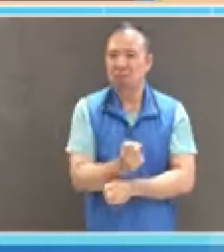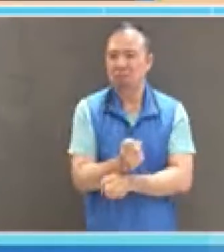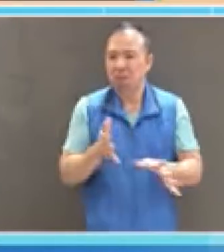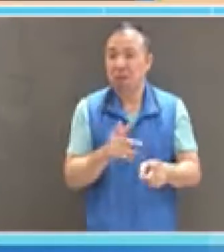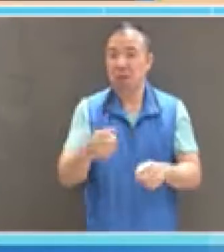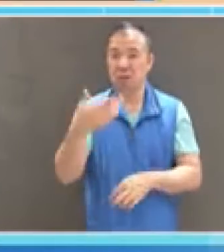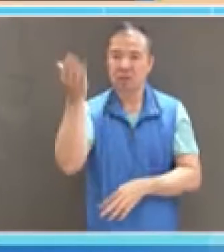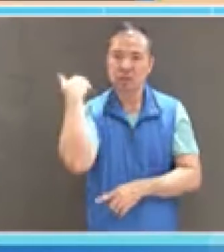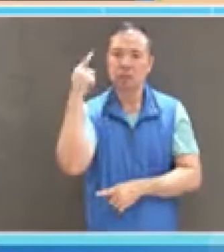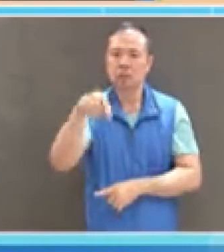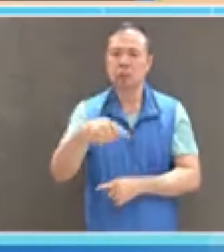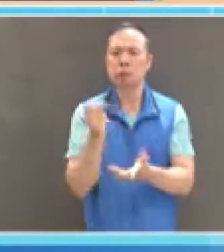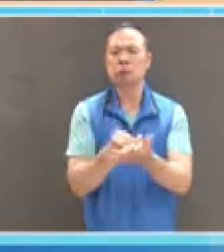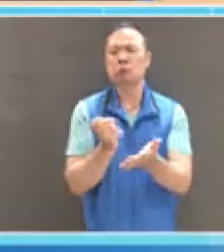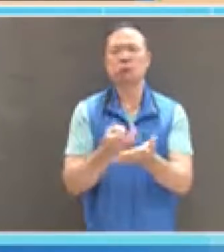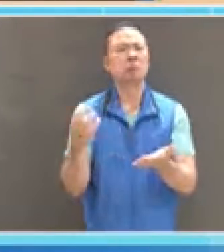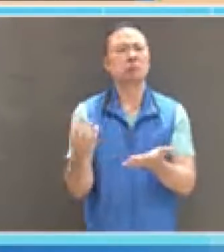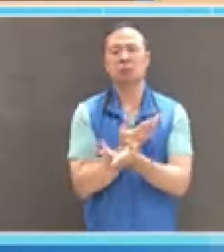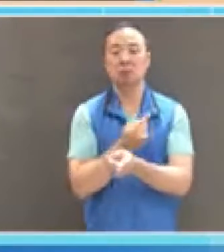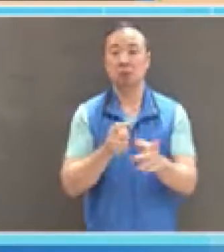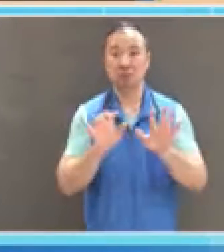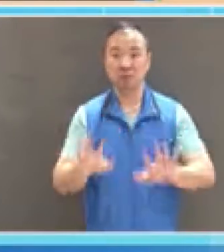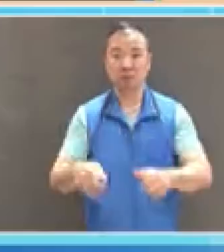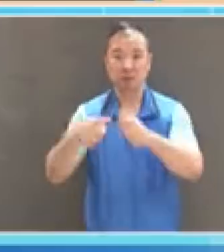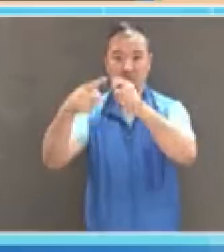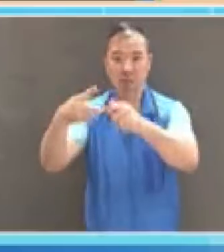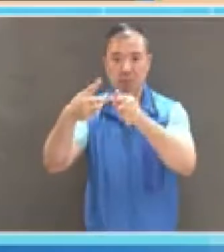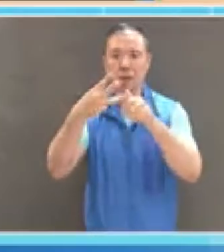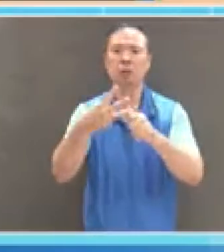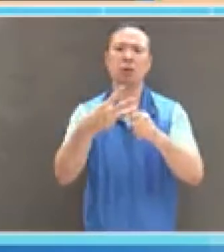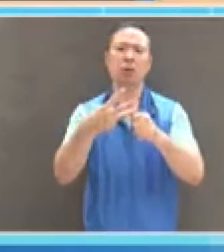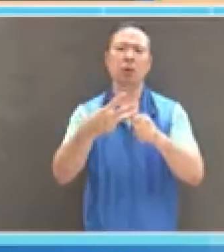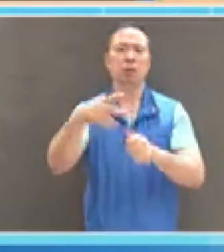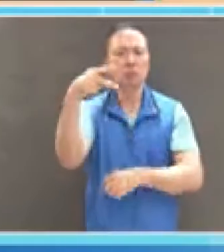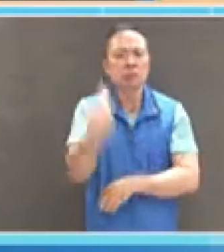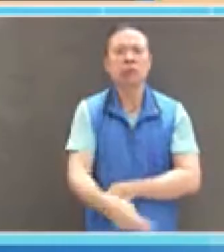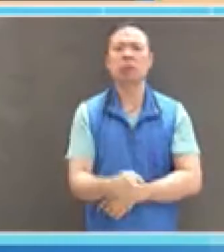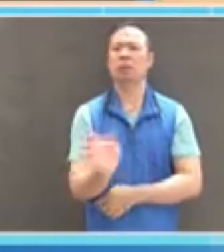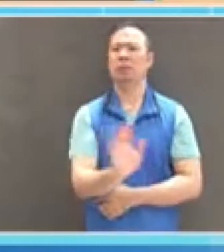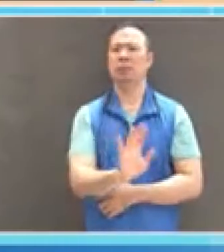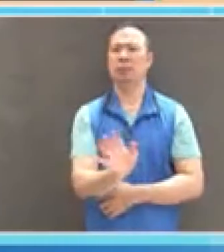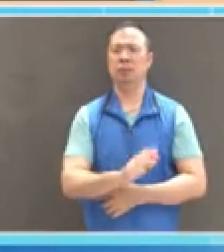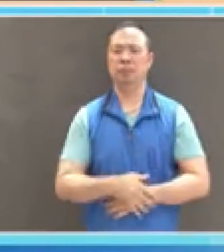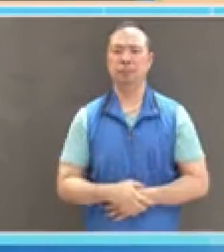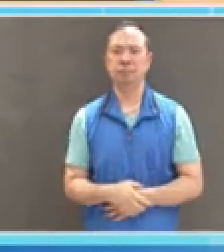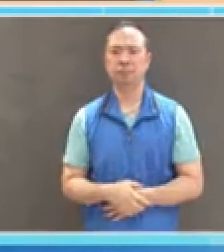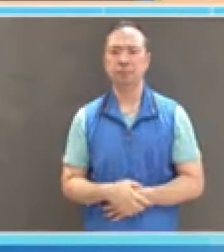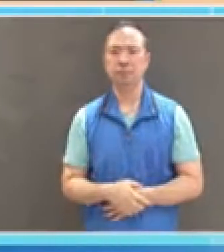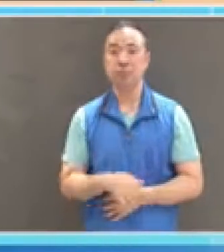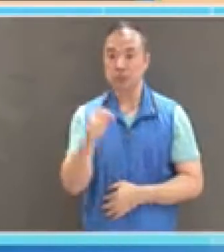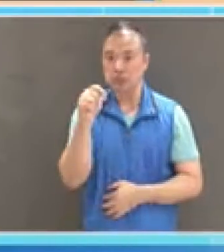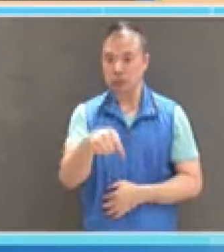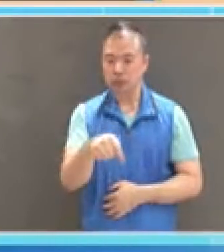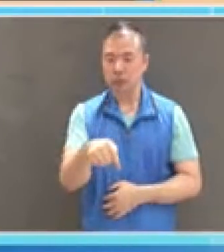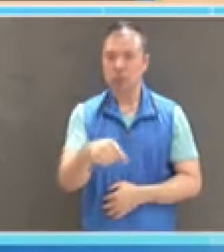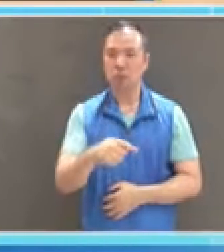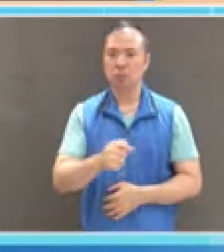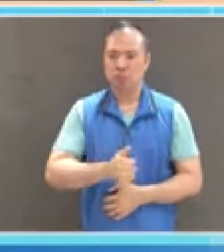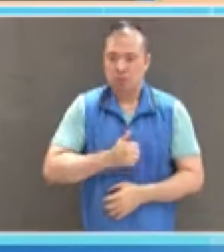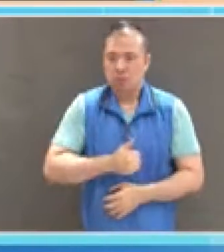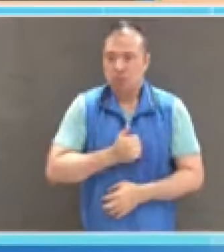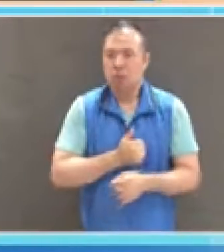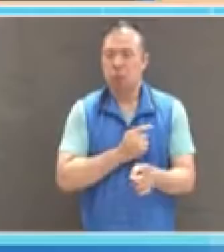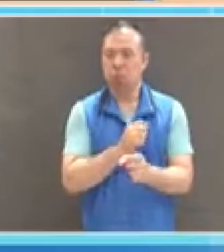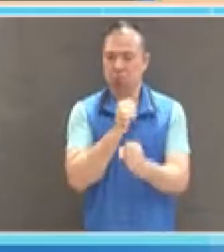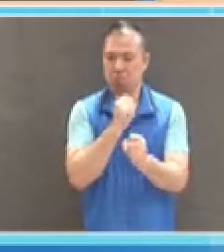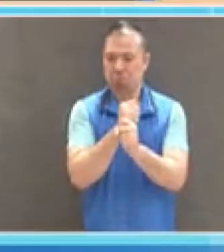错，不要做三错。所以主席，今晚这个代志一定要再做好了，